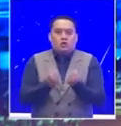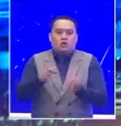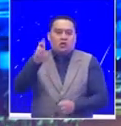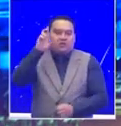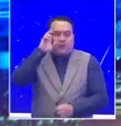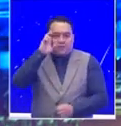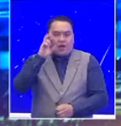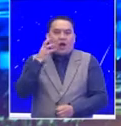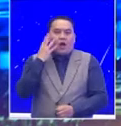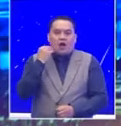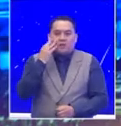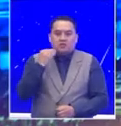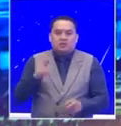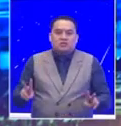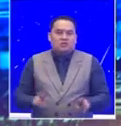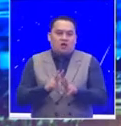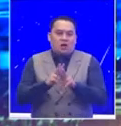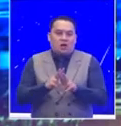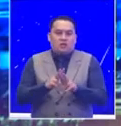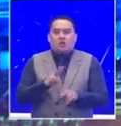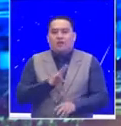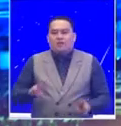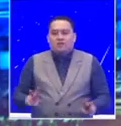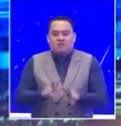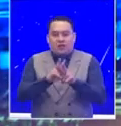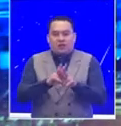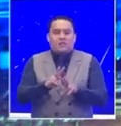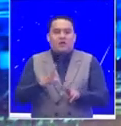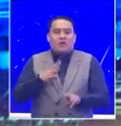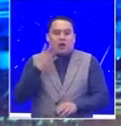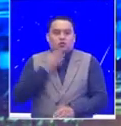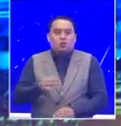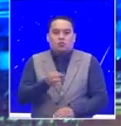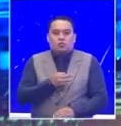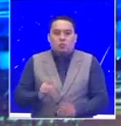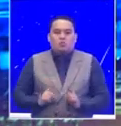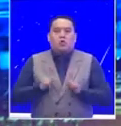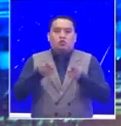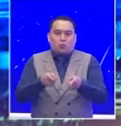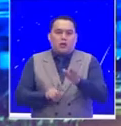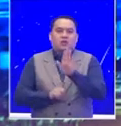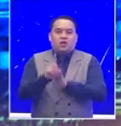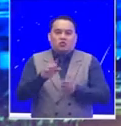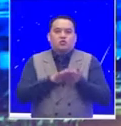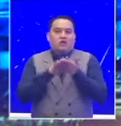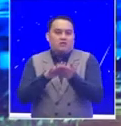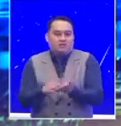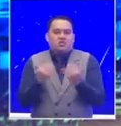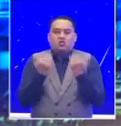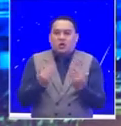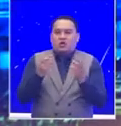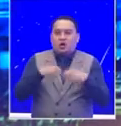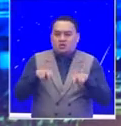от государства. Это жители Алматы и Нур-Султана. От жителей Алматинской области тоже поступают заявления. Сейчас